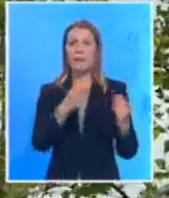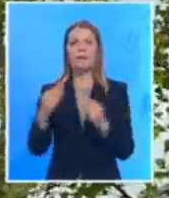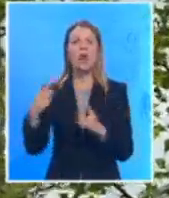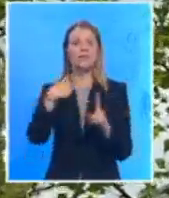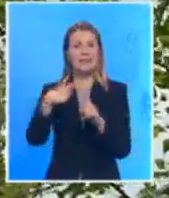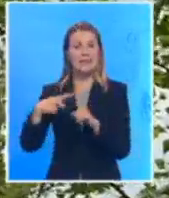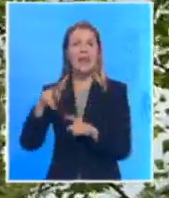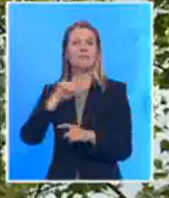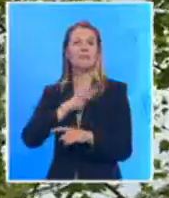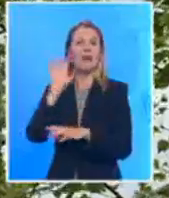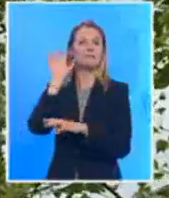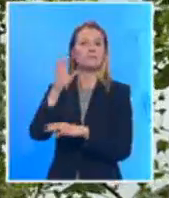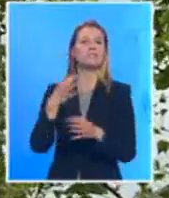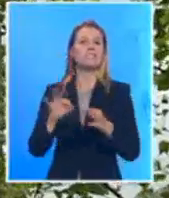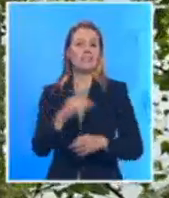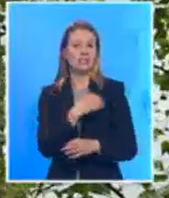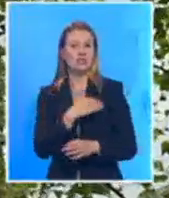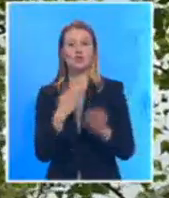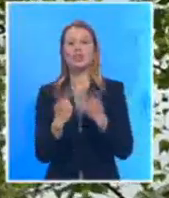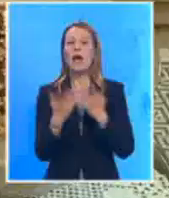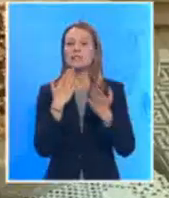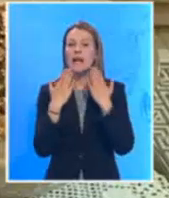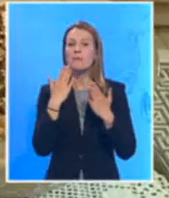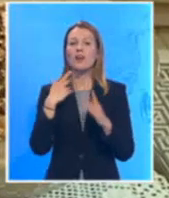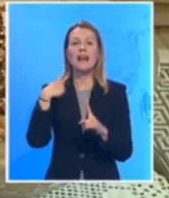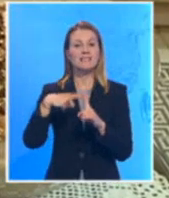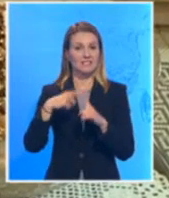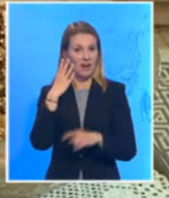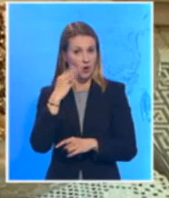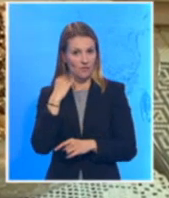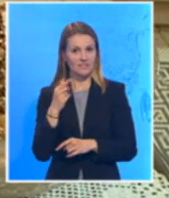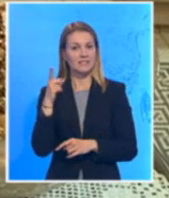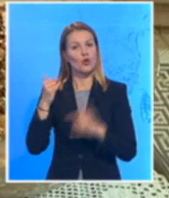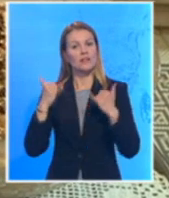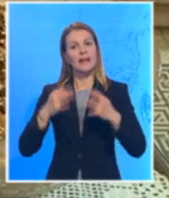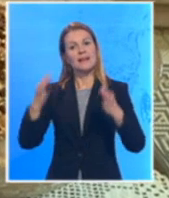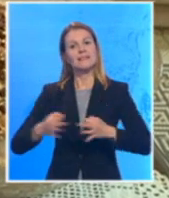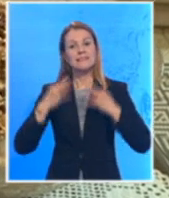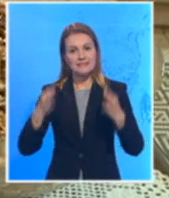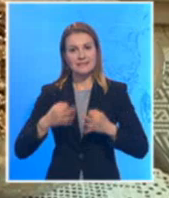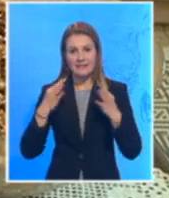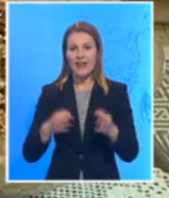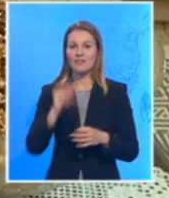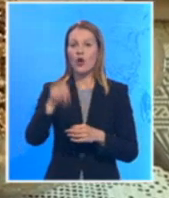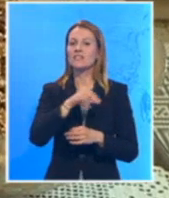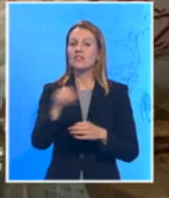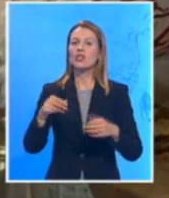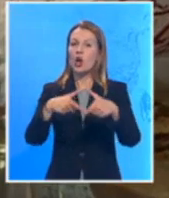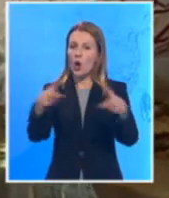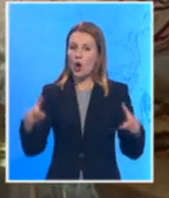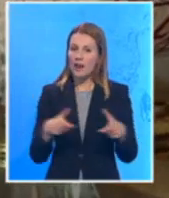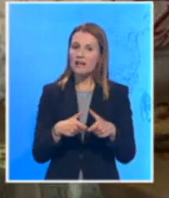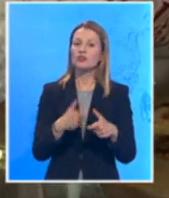su Svetom Đorđu, poput Saborne crkve u Novom Sadu, koja je danas proslavila svoju slavu osveštavanjem kolača i koljeva,